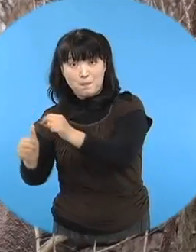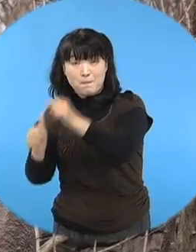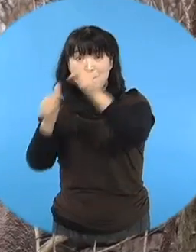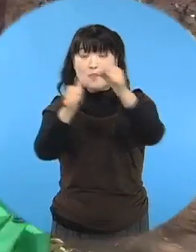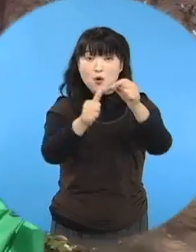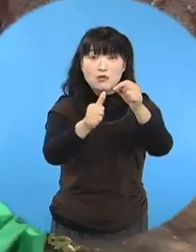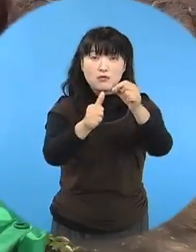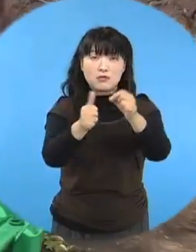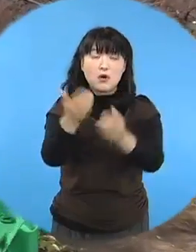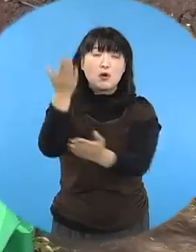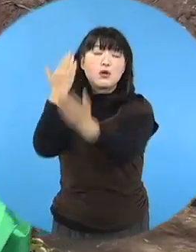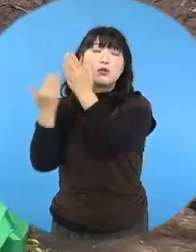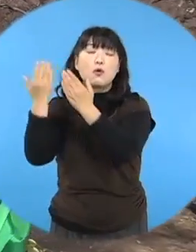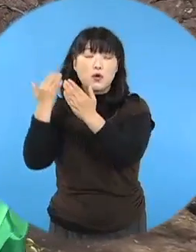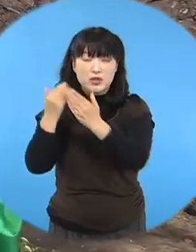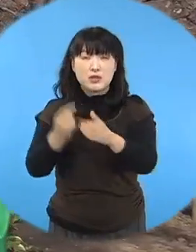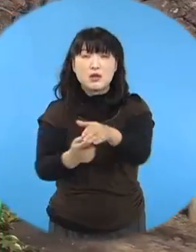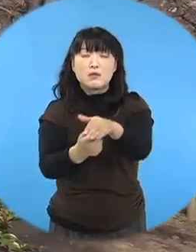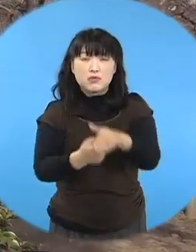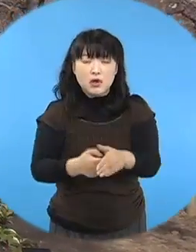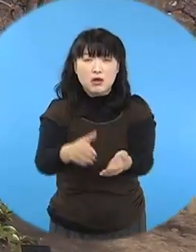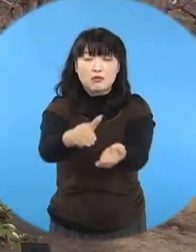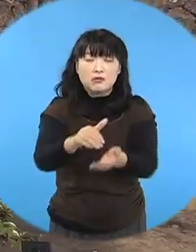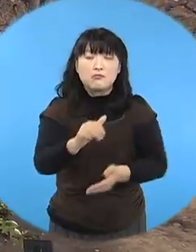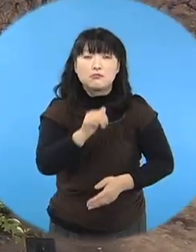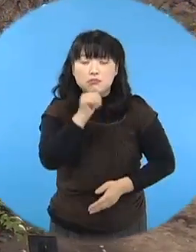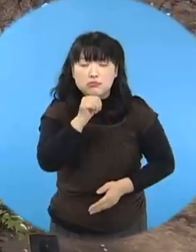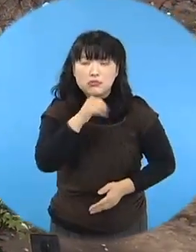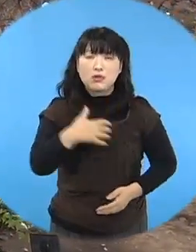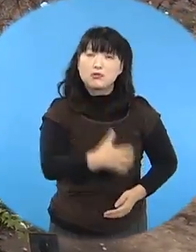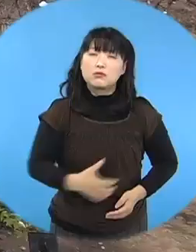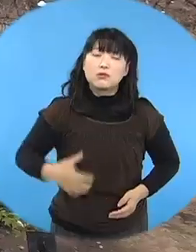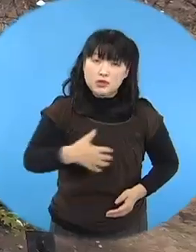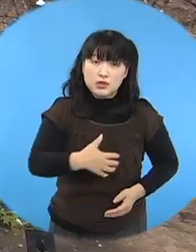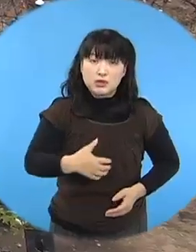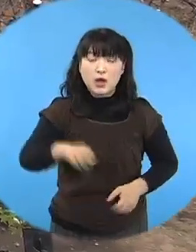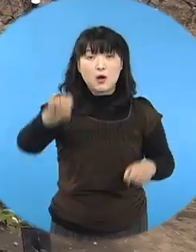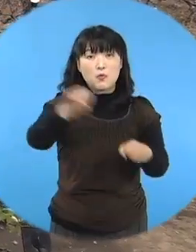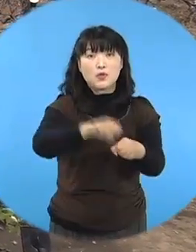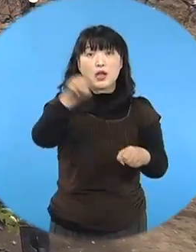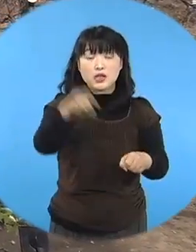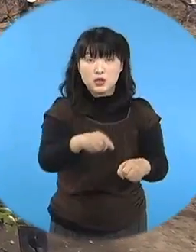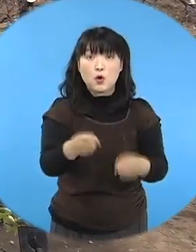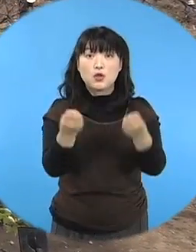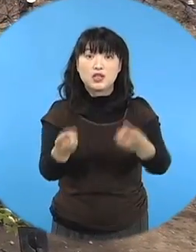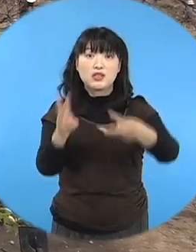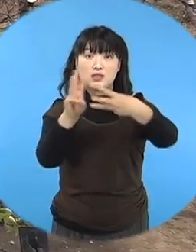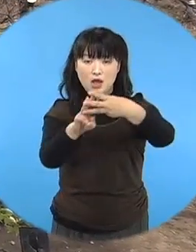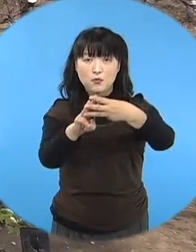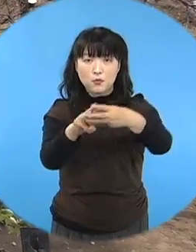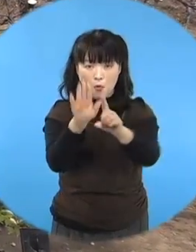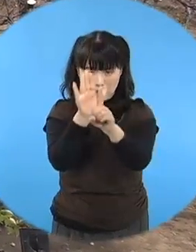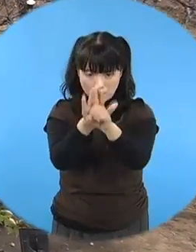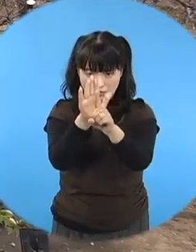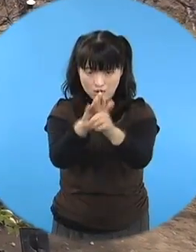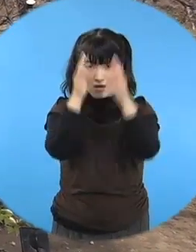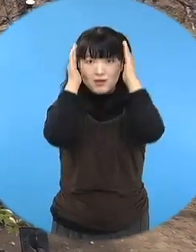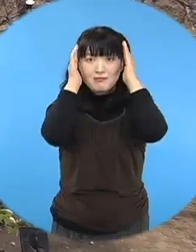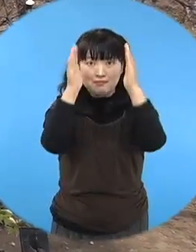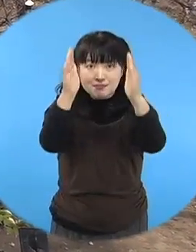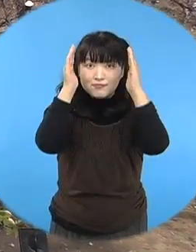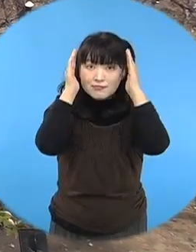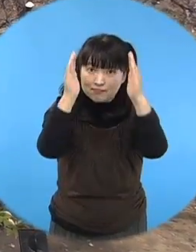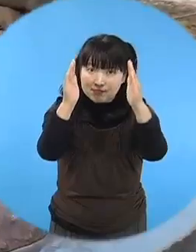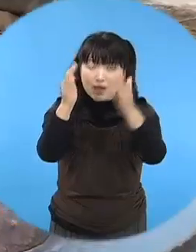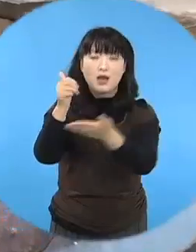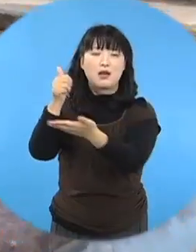苦しんでたとか、凶作で苦しんでた、武蔵野神殿、それを救うために力を尽くした人物なん